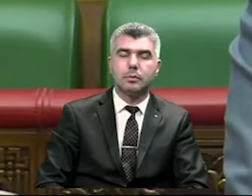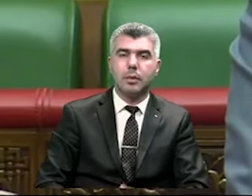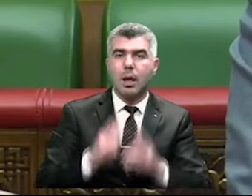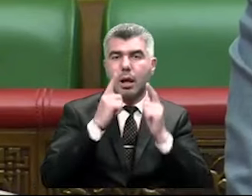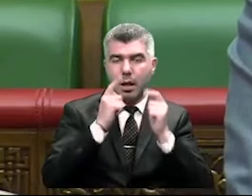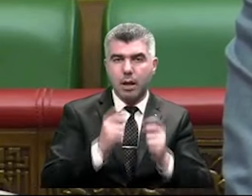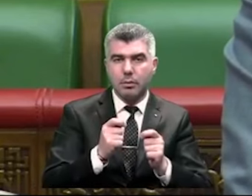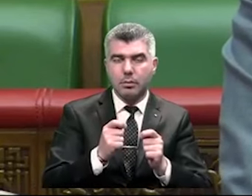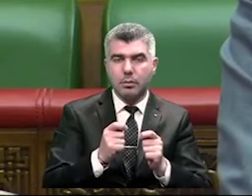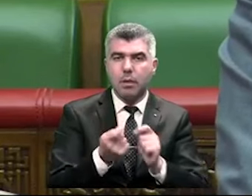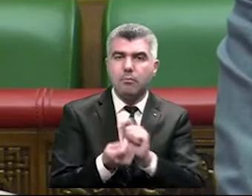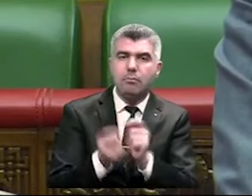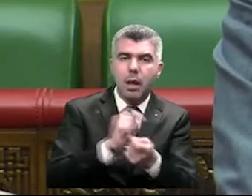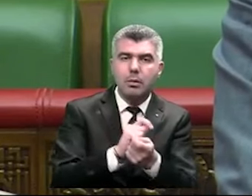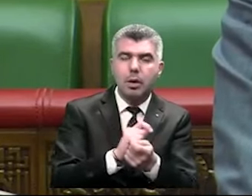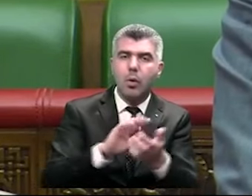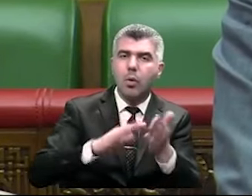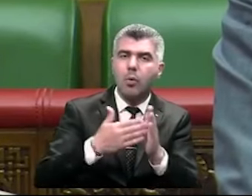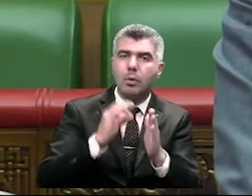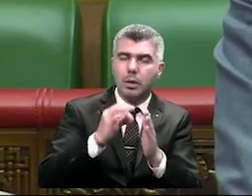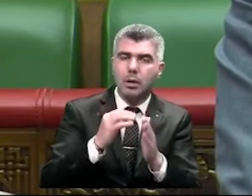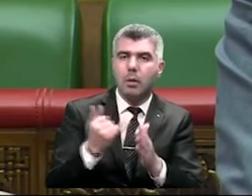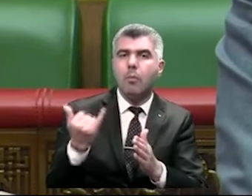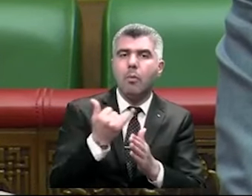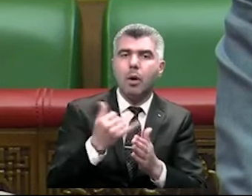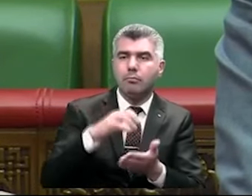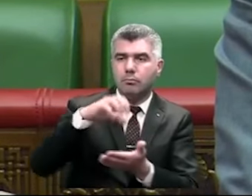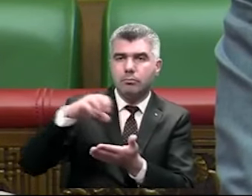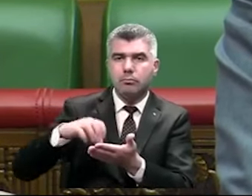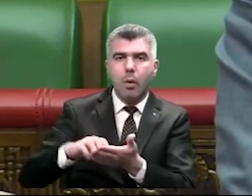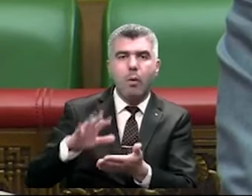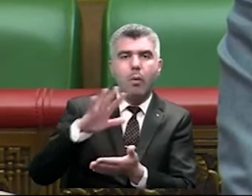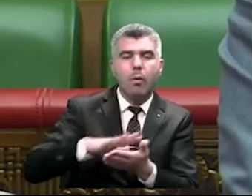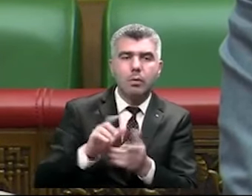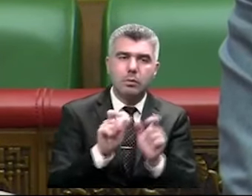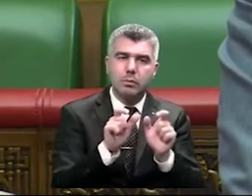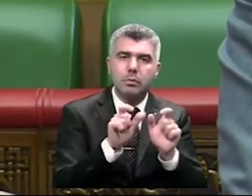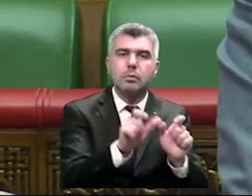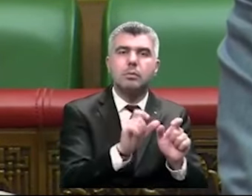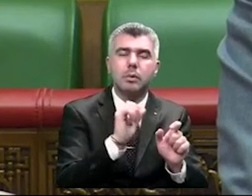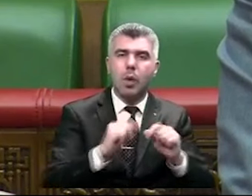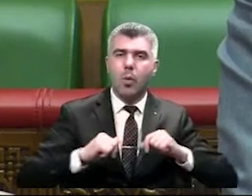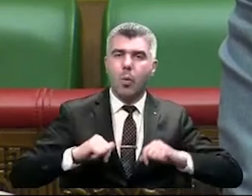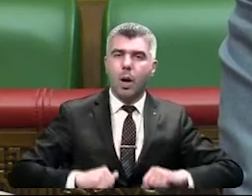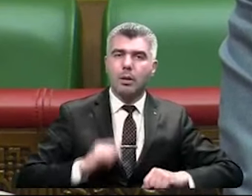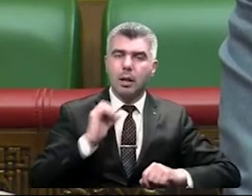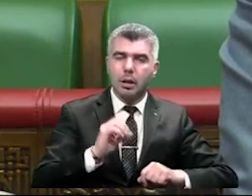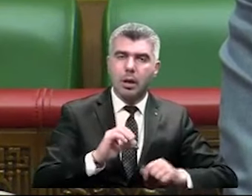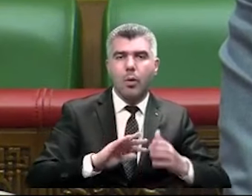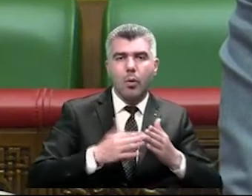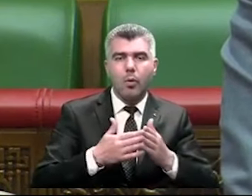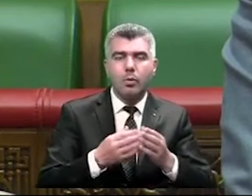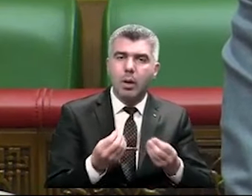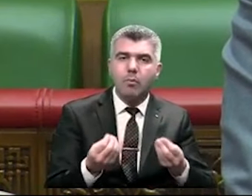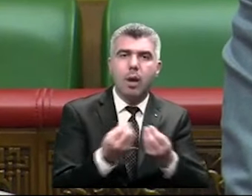ببارق الاهتمام التحولات الايجابيه التي عرفتها مختلف في القطاعات التي تشرف عليها وزارتكم والمؤسسات العموميه